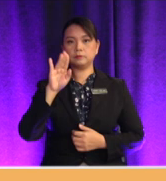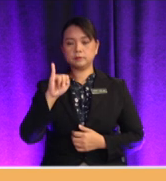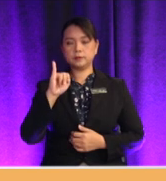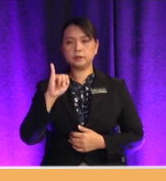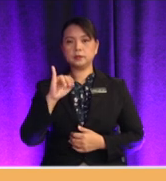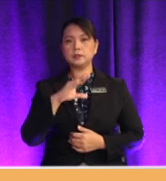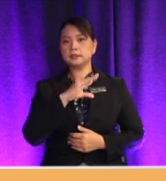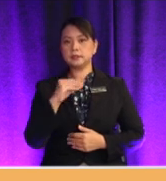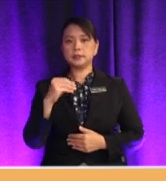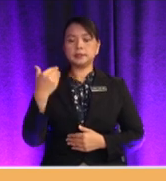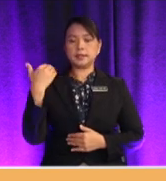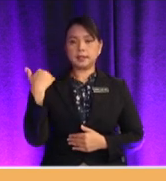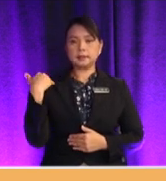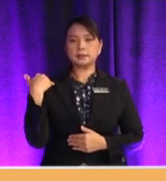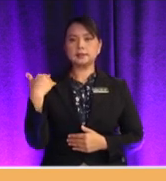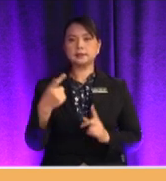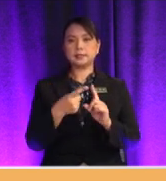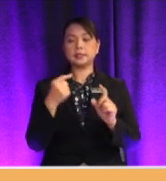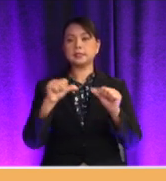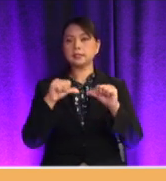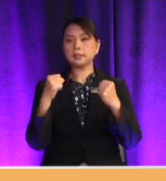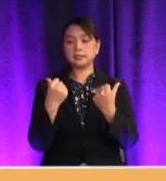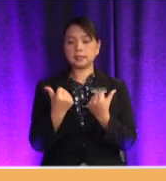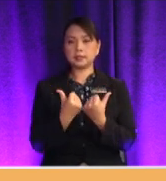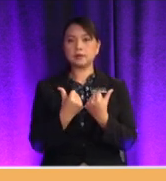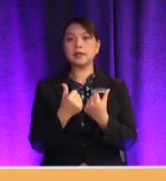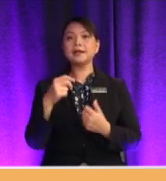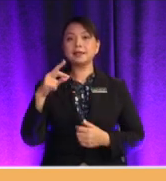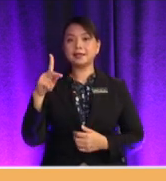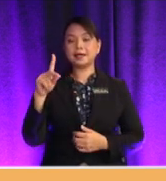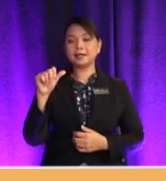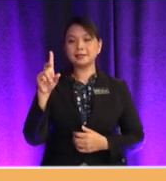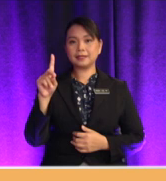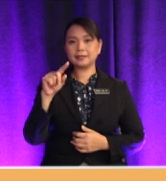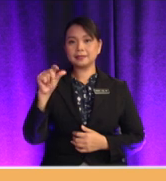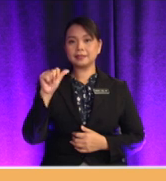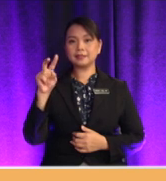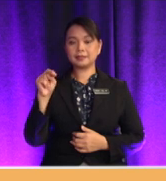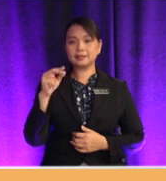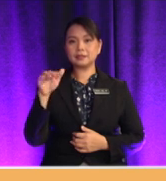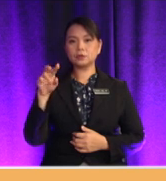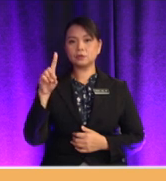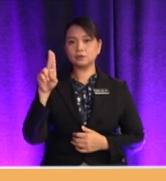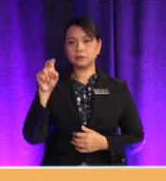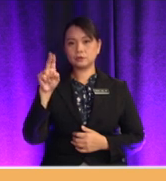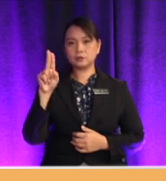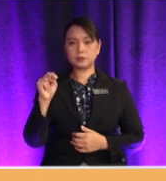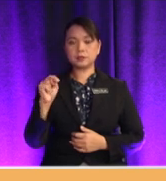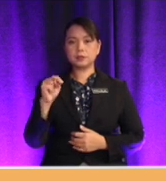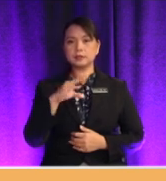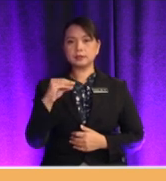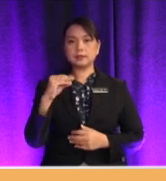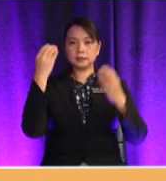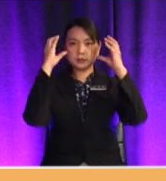kaum Kadazan Dusun. Ini adalah alat muzik yang dimainkan oleh kaum-kaum tersebut. Okey, jadi saya nak tanya dekat anak